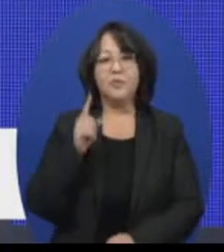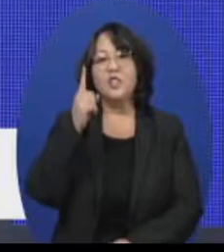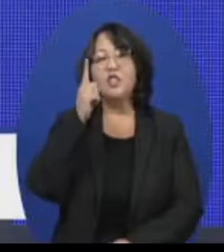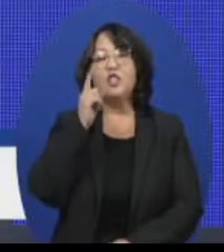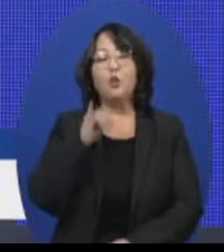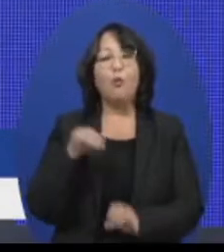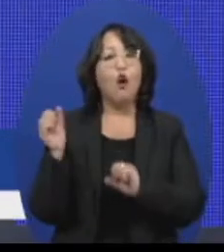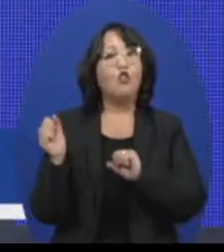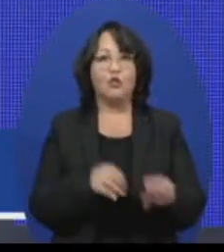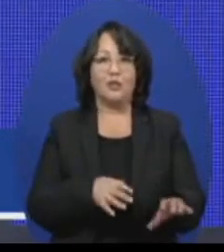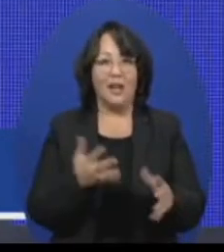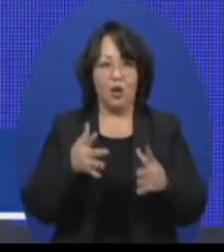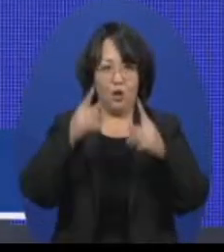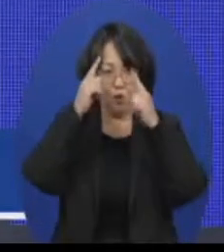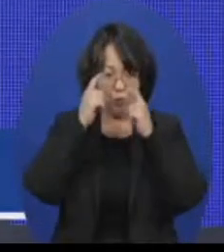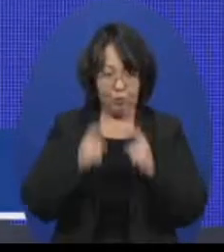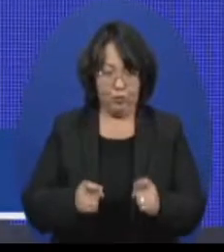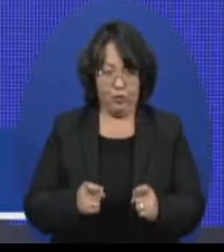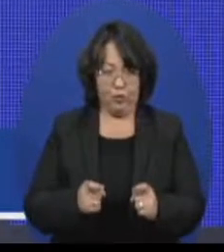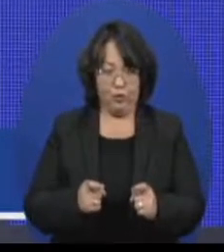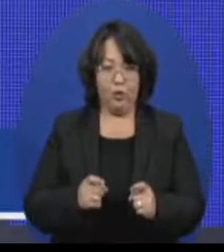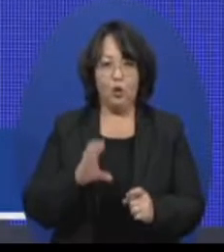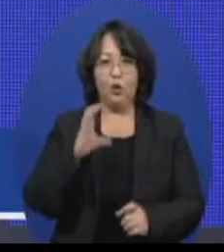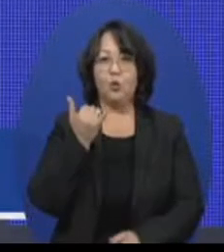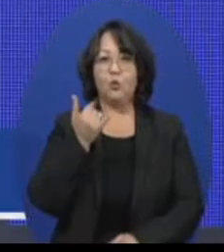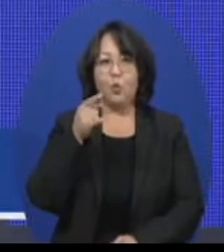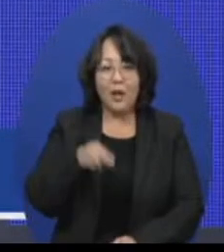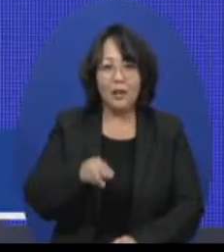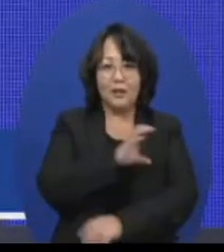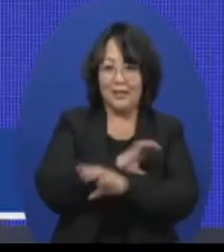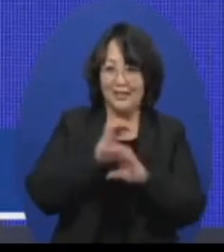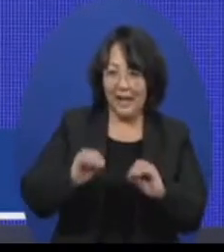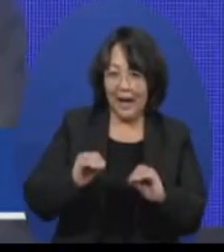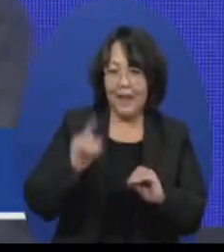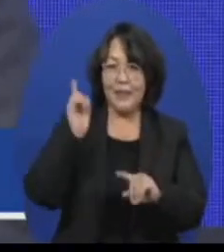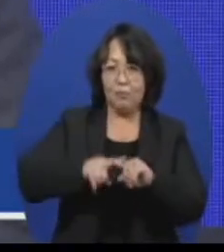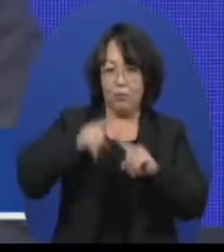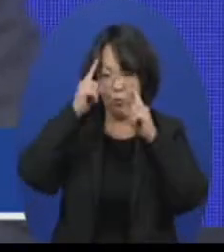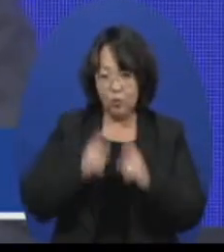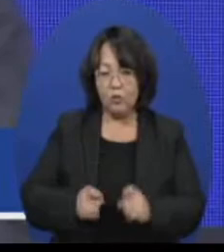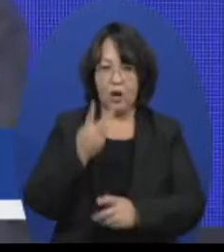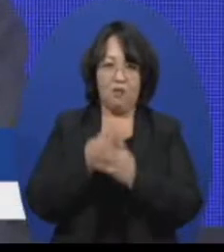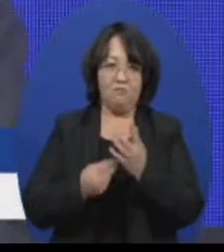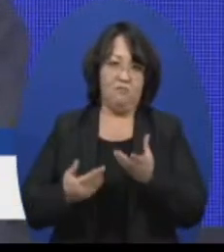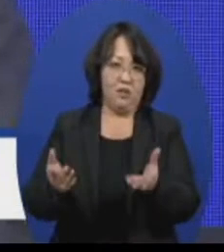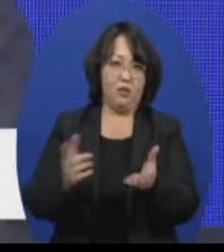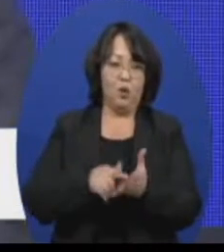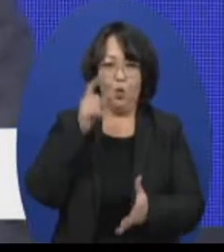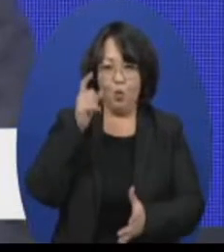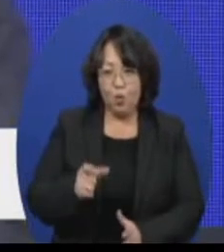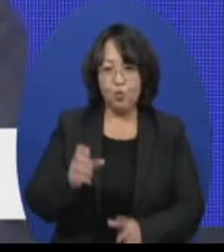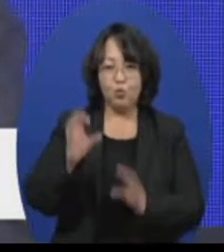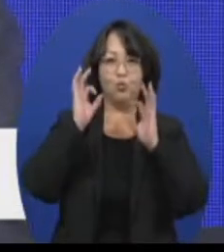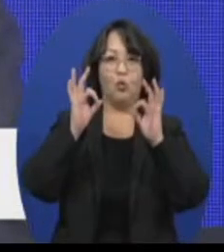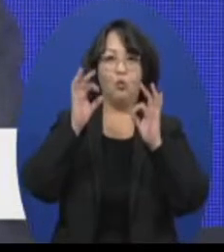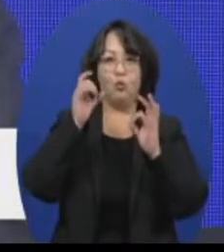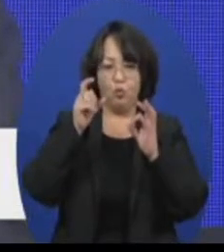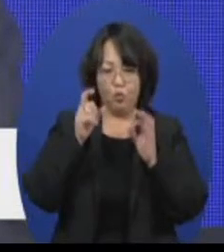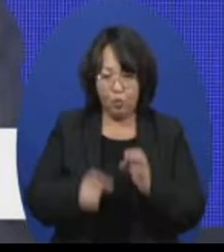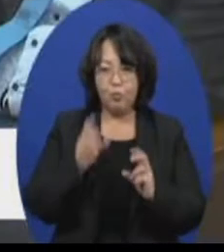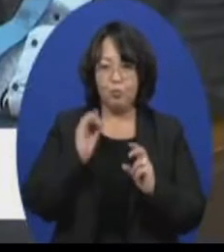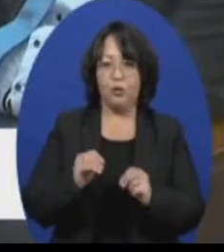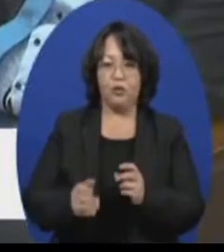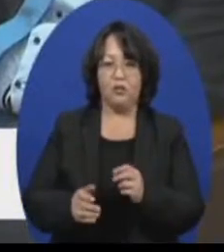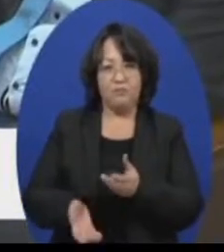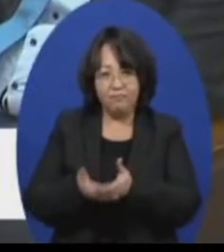боддог. Энэ бол хүмүүжлийн асуудал шүү. Сургалт хүмүүжлэл тослох ёстой гэж би үздэг юм байна. Хүн бий болгоно гэдэг, хүний хүмүүжүүлнэ гэдэг өөр хамгийн